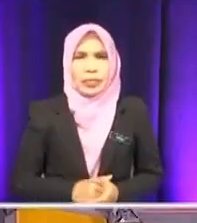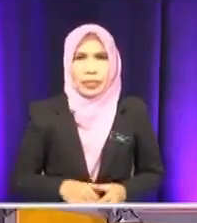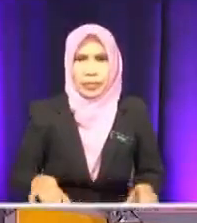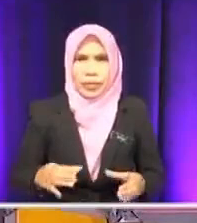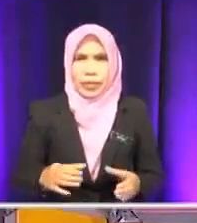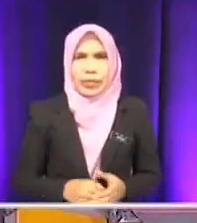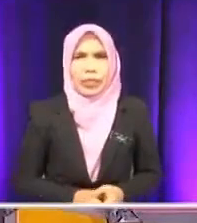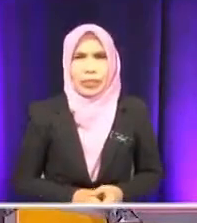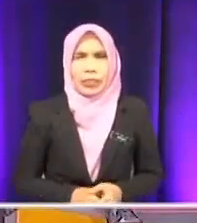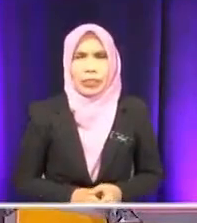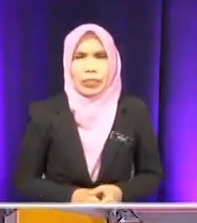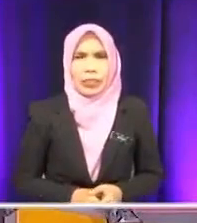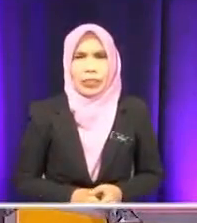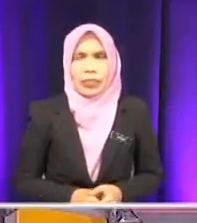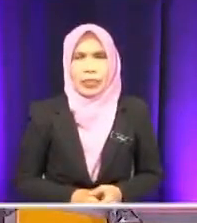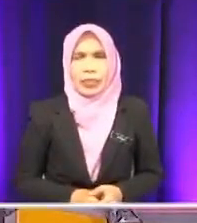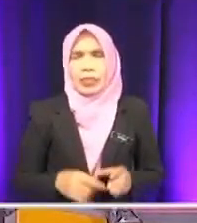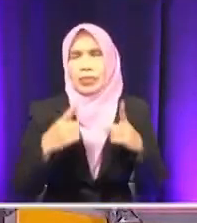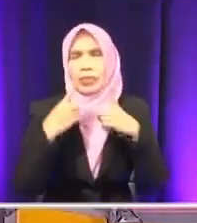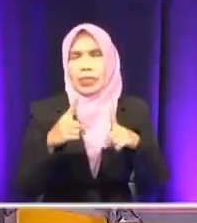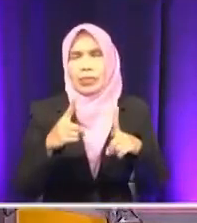menjawab terlalu mewah